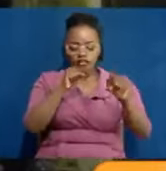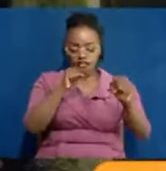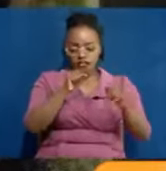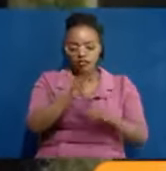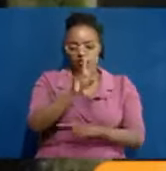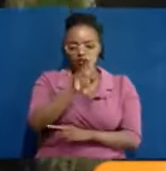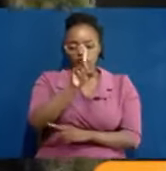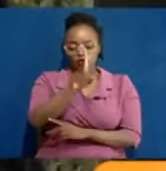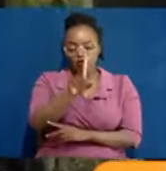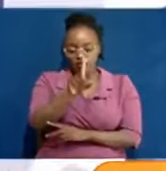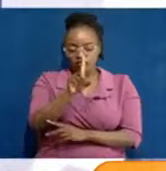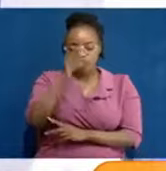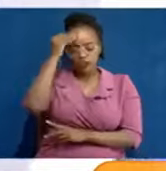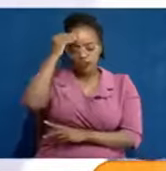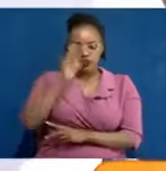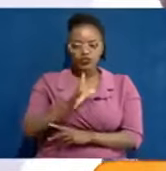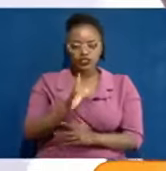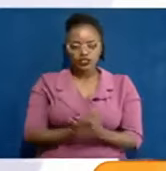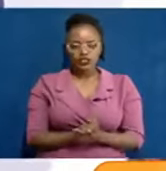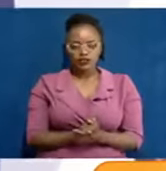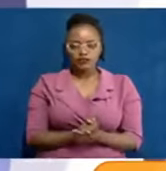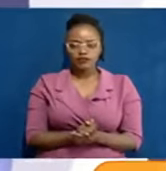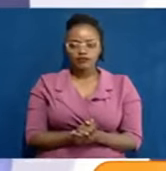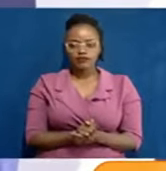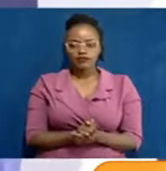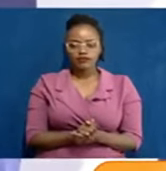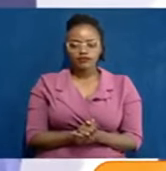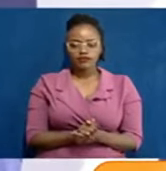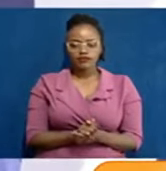wanafunzi 21.